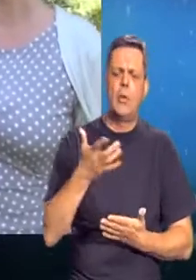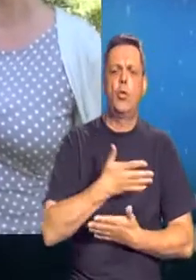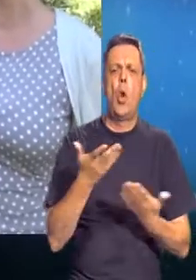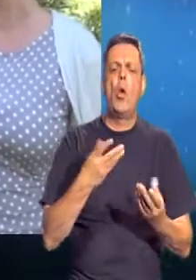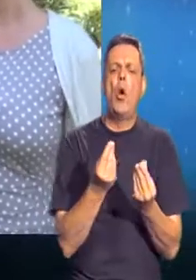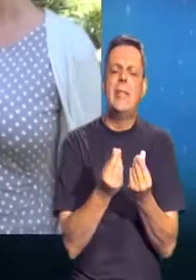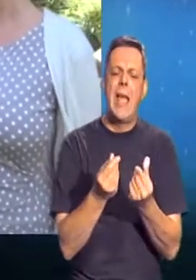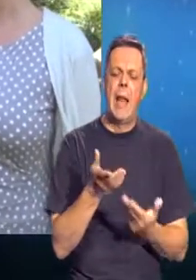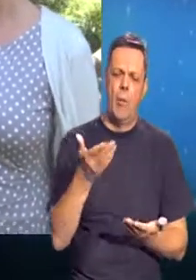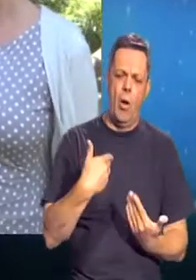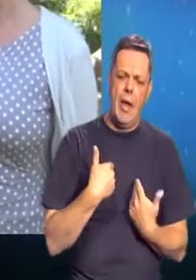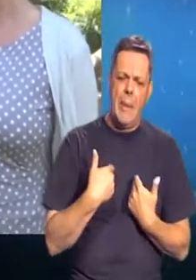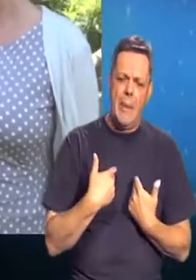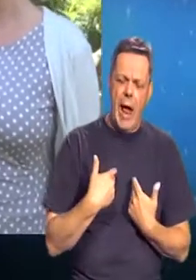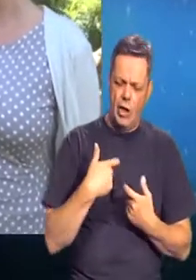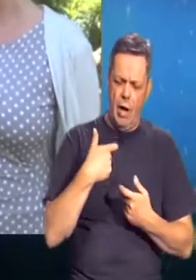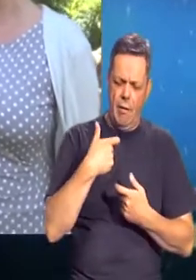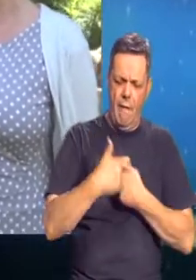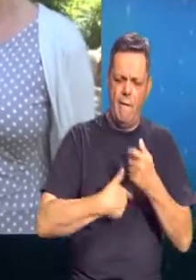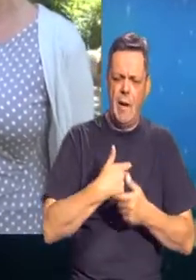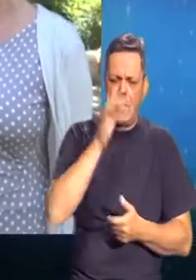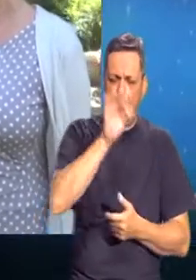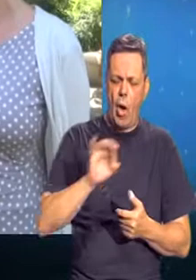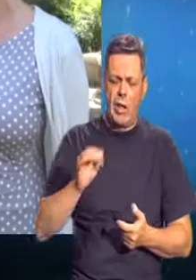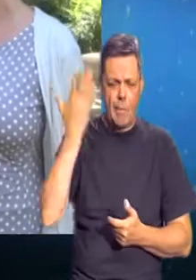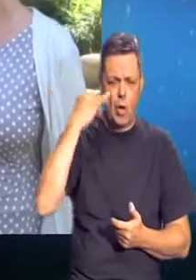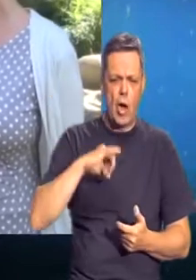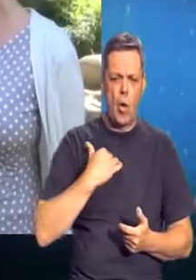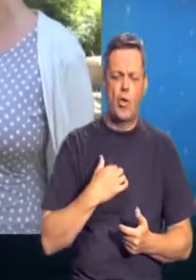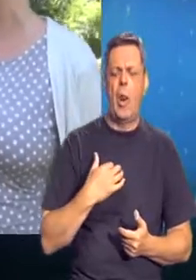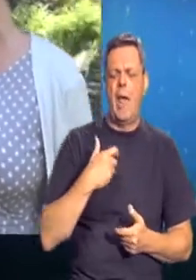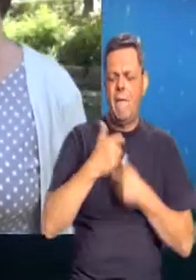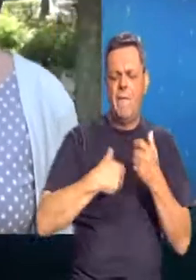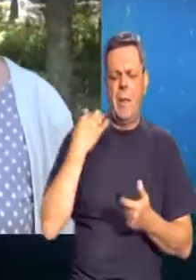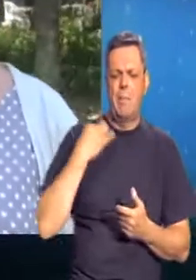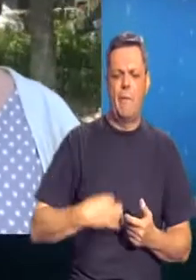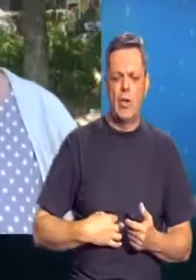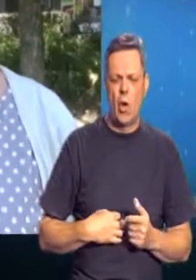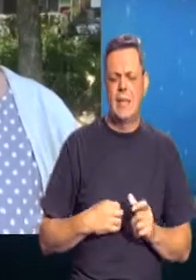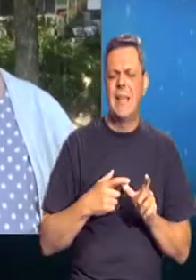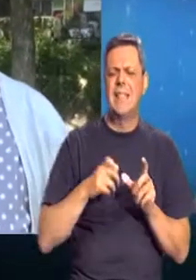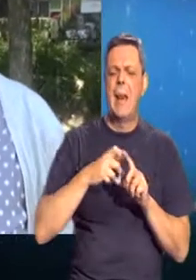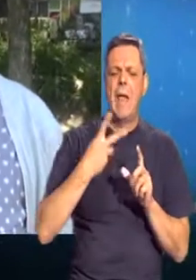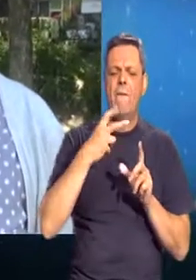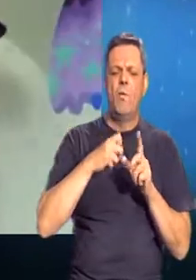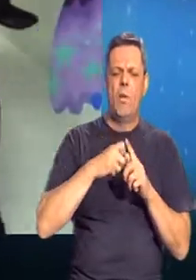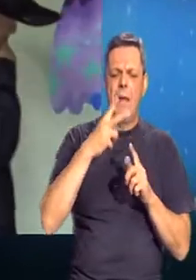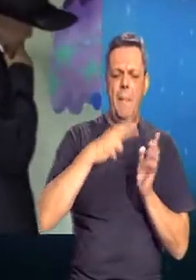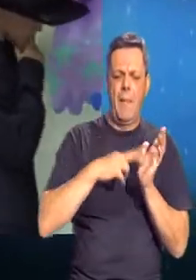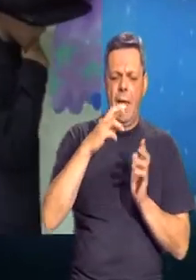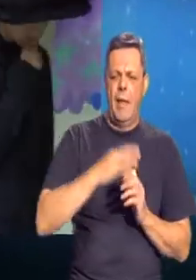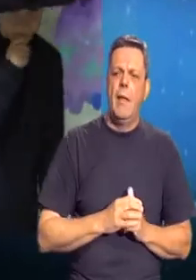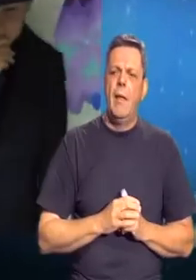toliko cijenimo te naše filmske projekte. Prošle godine je film profesorice Sanje Vukine i njenih